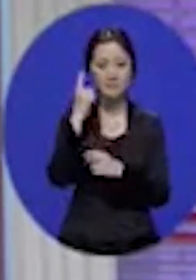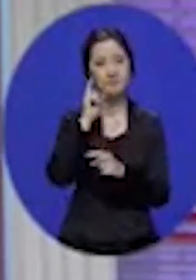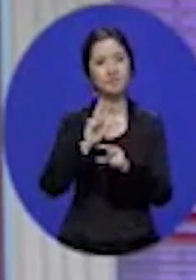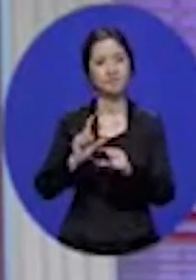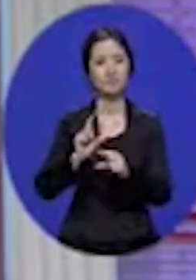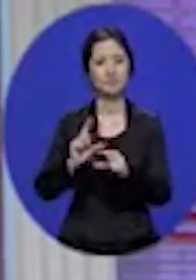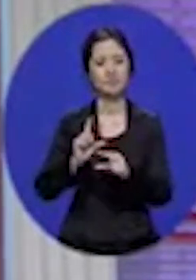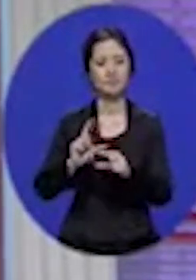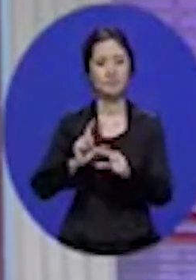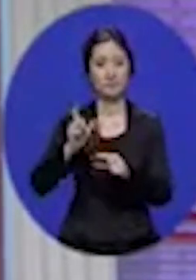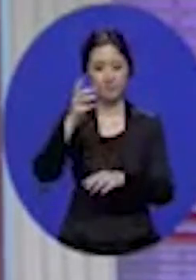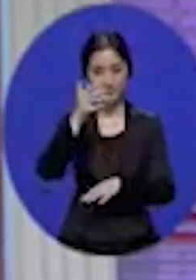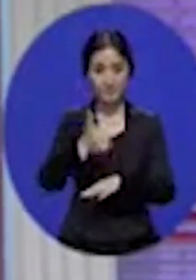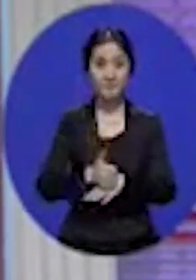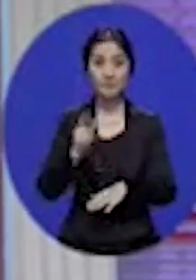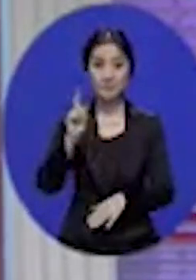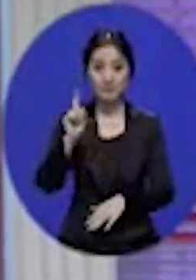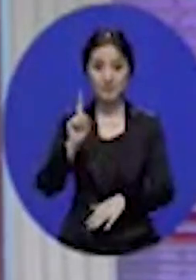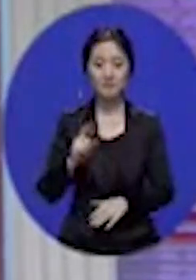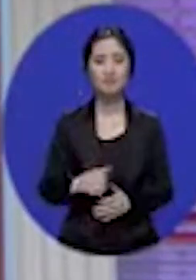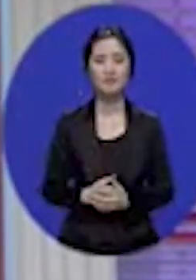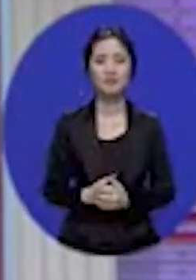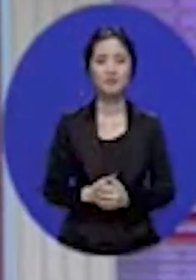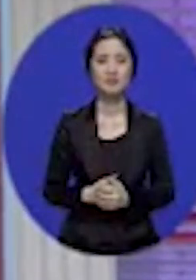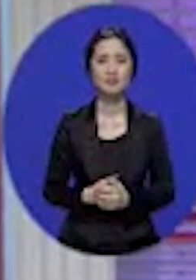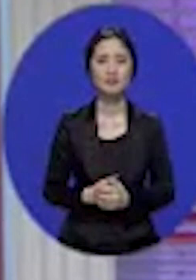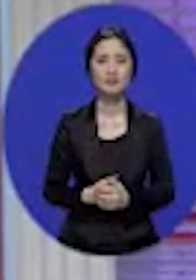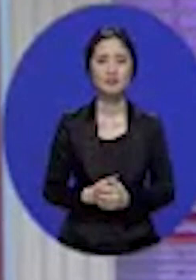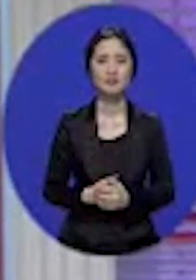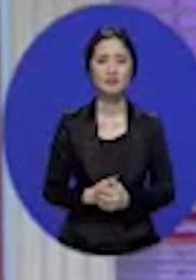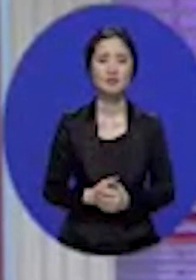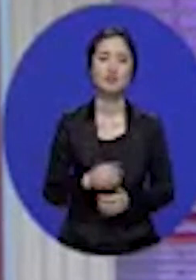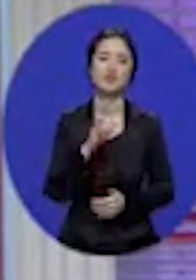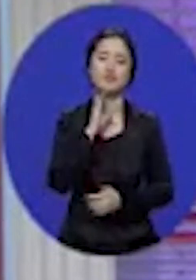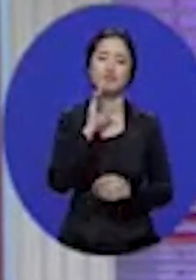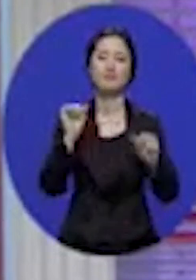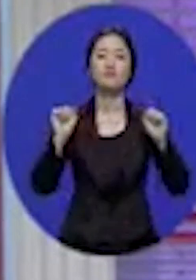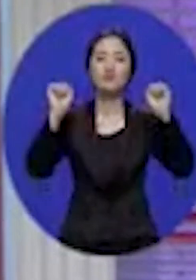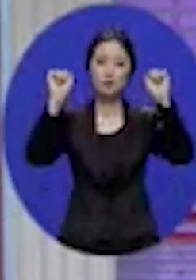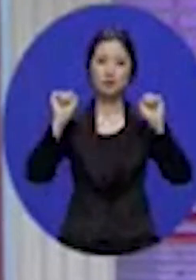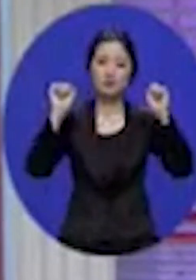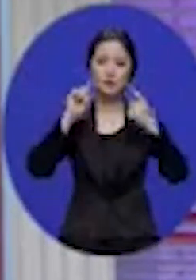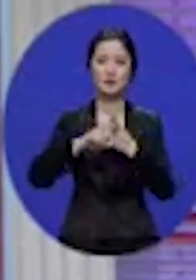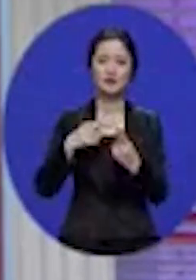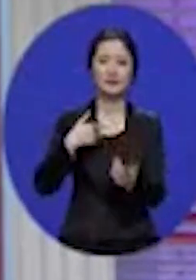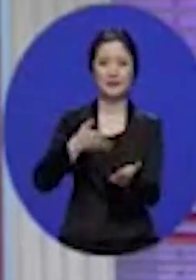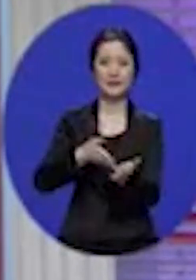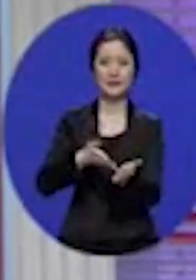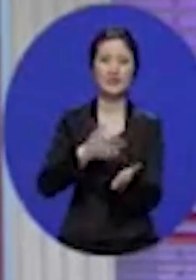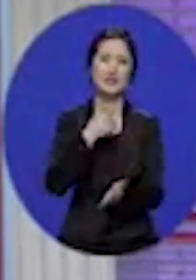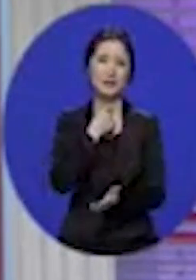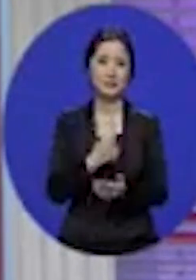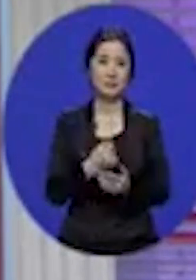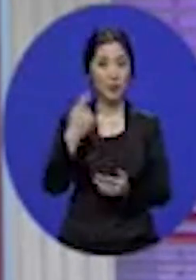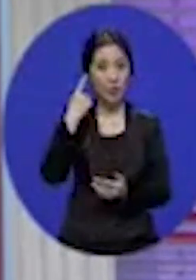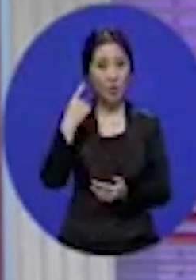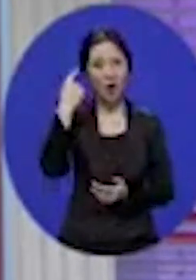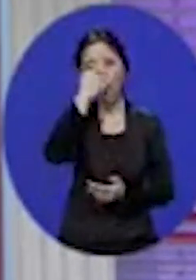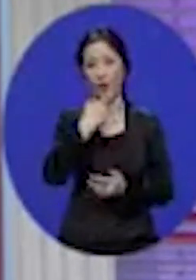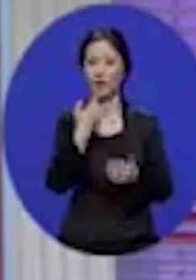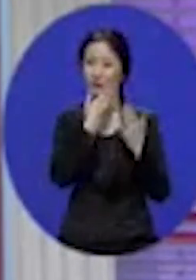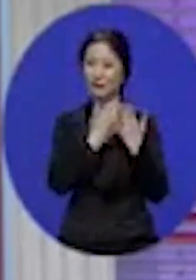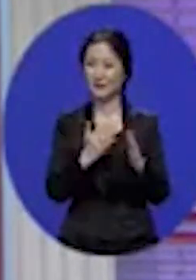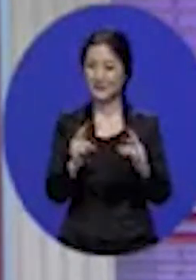예. 그래서 생각해낸 게 바로 스포츠 중계였었어요. 왜냐면 스포츠 중계는 그다지 얼굴이 중요하지 않을 것 같아.